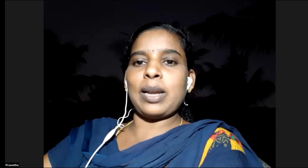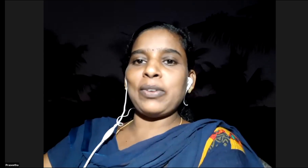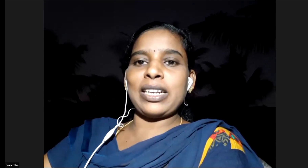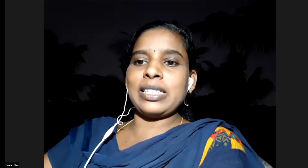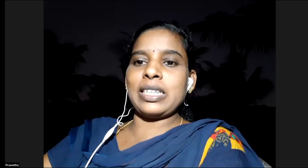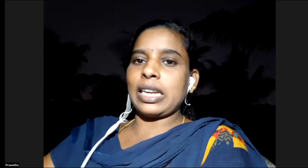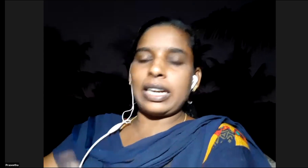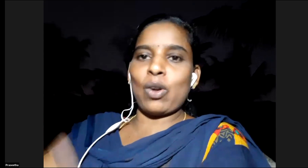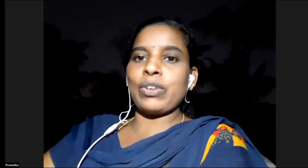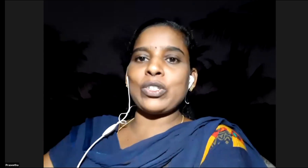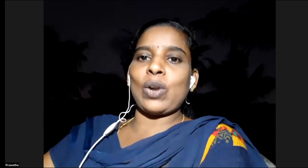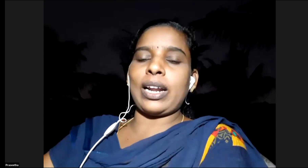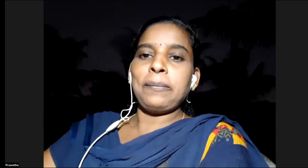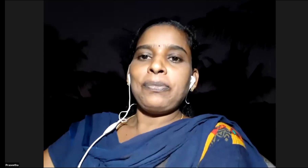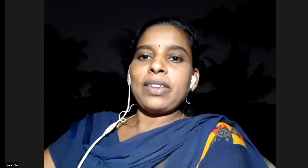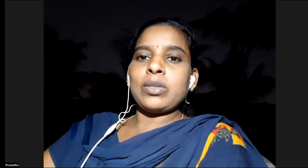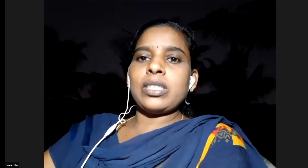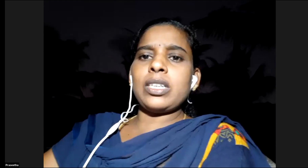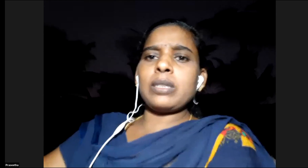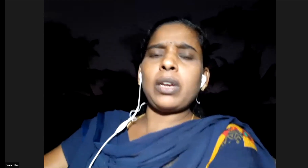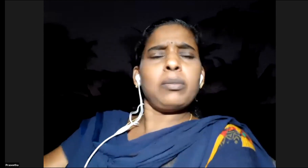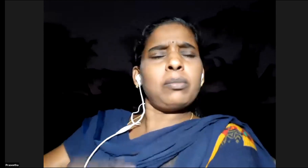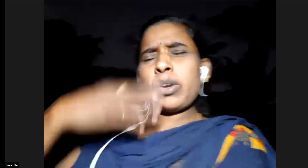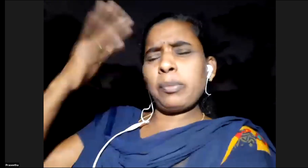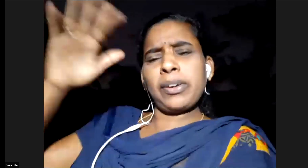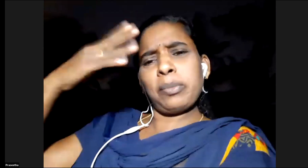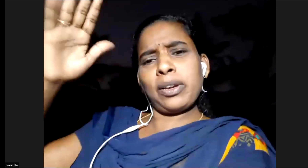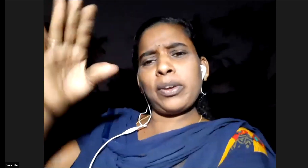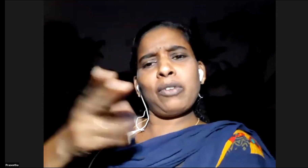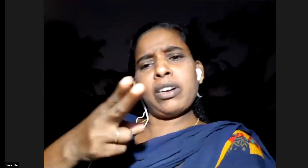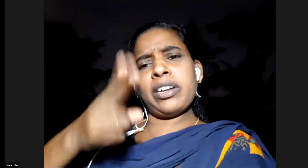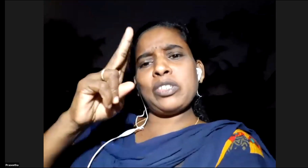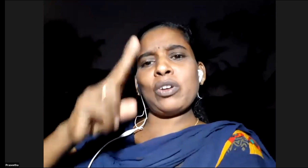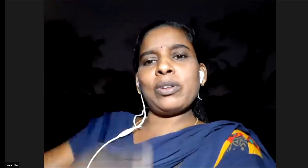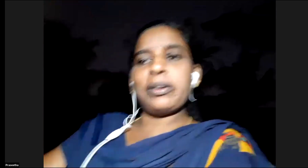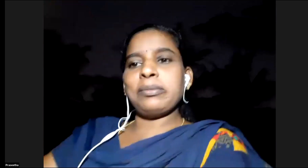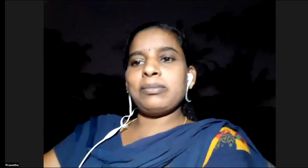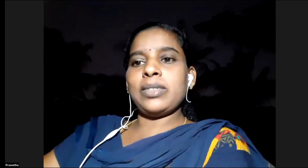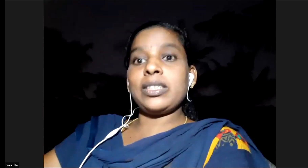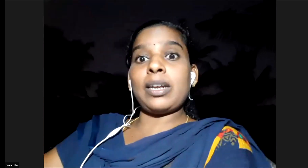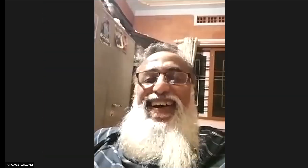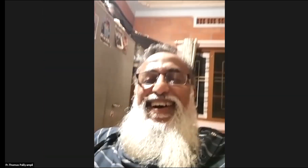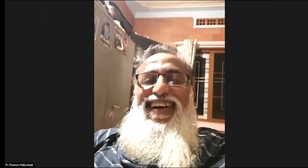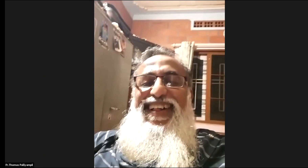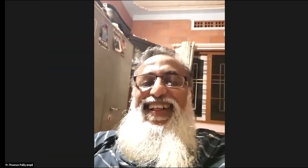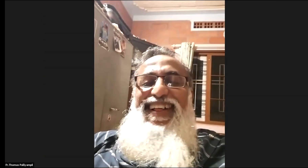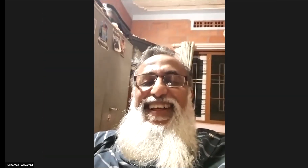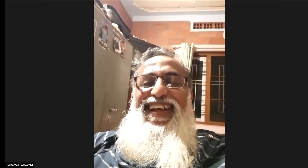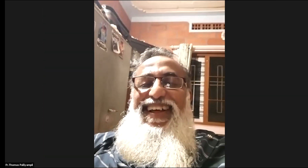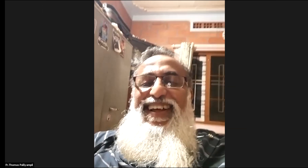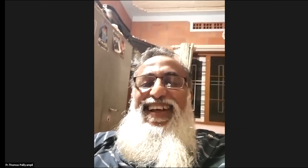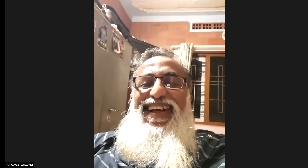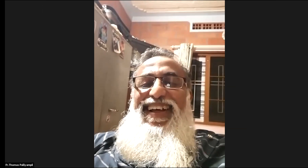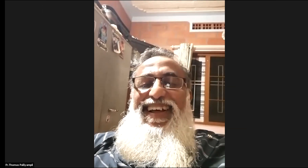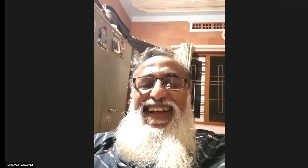പോകുന്നത് ചിലപ്പോ വേറെ സിസ്റ്റേഴ്സ് ആണ്. എന്റെ കോൺവെന്റ് സ്കൂളാണ്. അപ്പൊ സിസ്റ്റേഴ്സ് പോയാലും പൊയ്ക്ക പൊയ്ക്ക പൊയ്ക്ക പൊയ്ക്ക വേടി വെച്ച പോലെന്ന് പറയും. ഇഷ്ടപ്പെടാത്ത സിസ്റ്റേഴ്സ് കയറി പോയാലും,